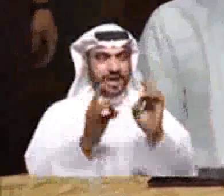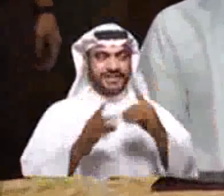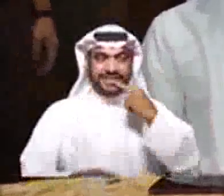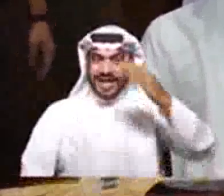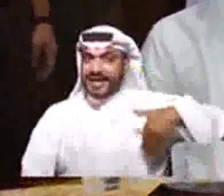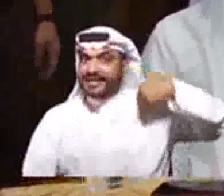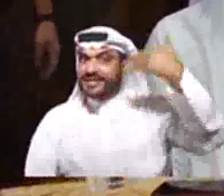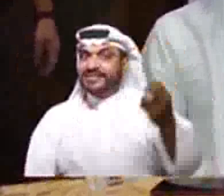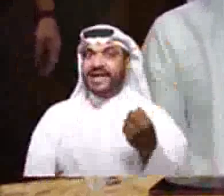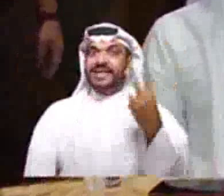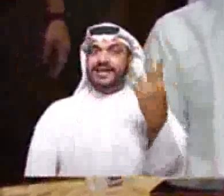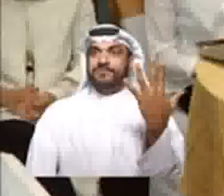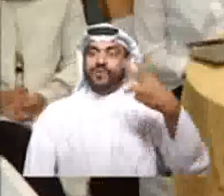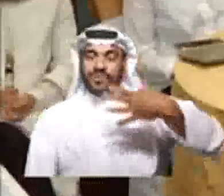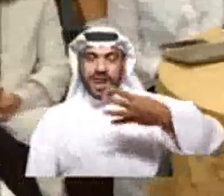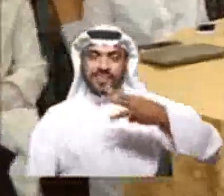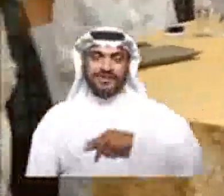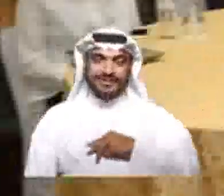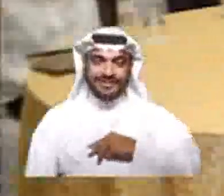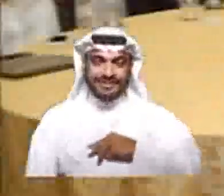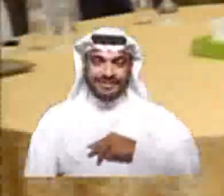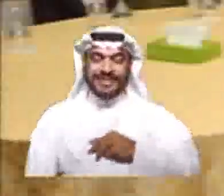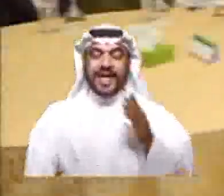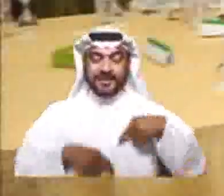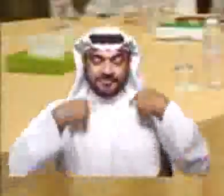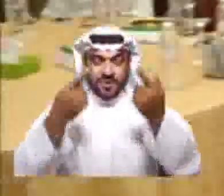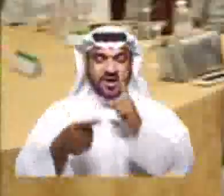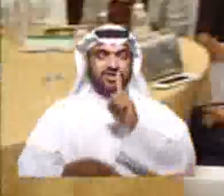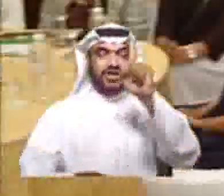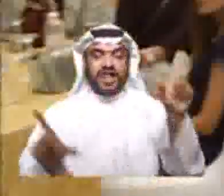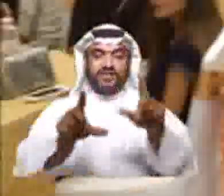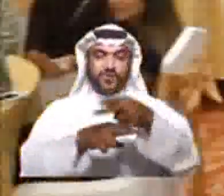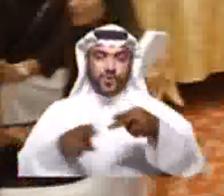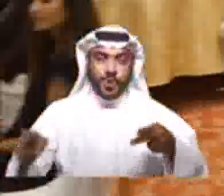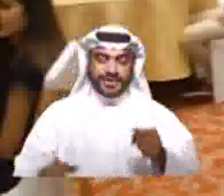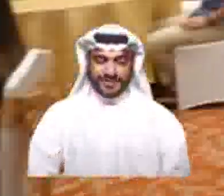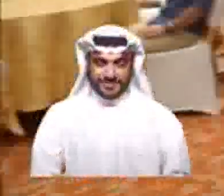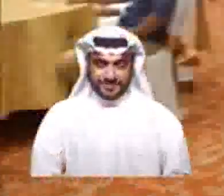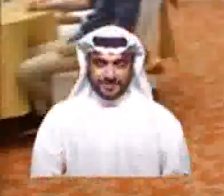2035 التنموية. جيهان حبيب، تلفزيون دولة الكويت.